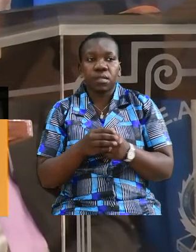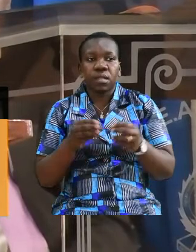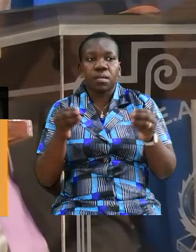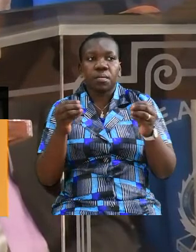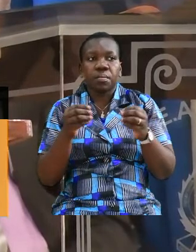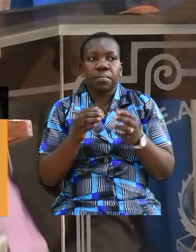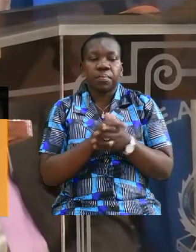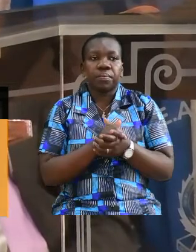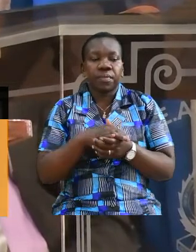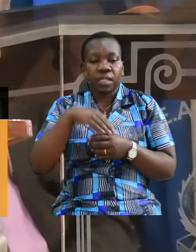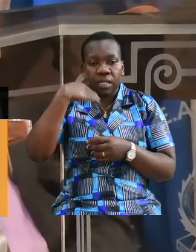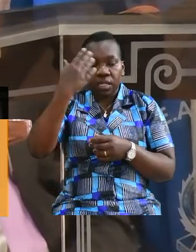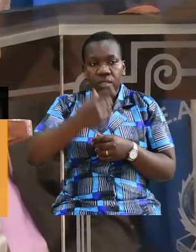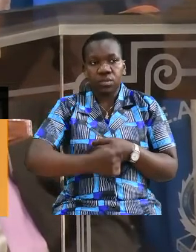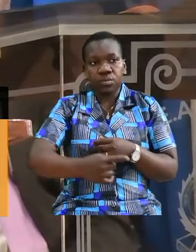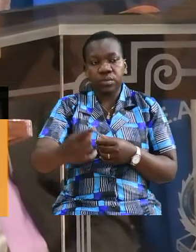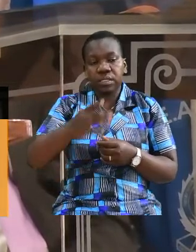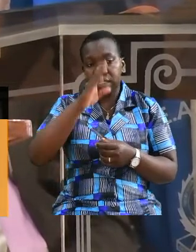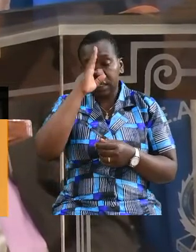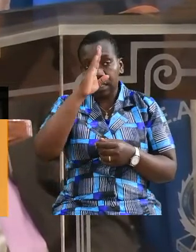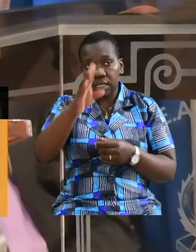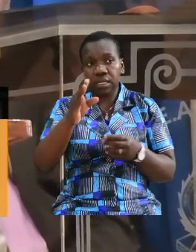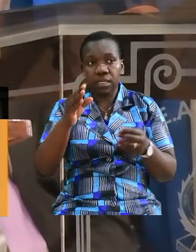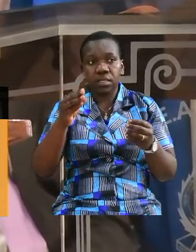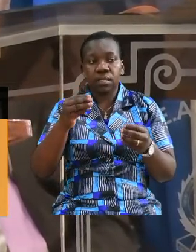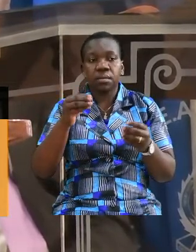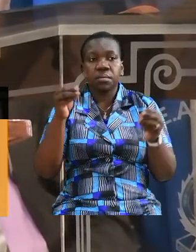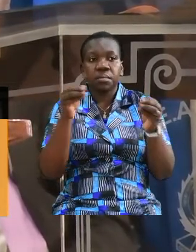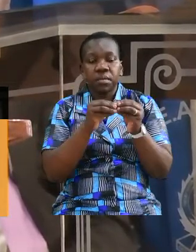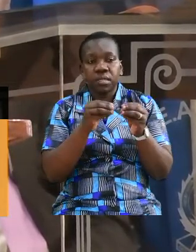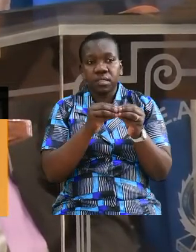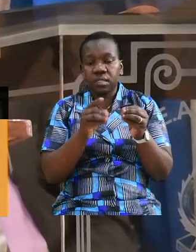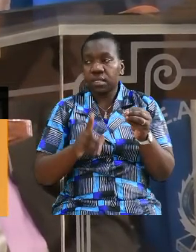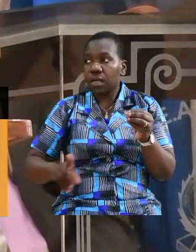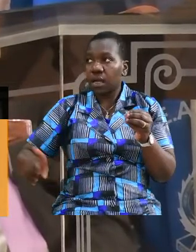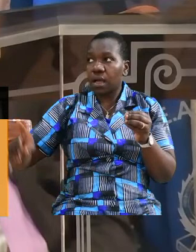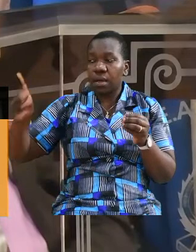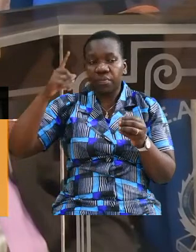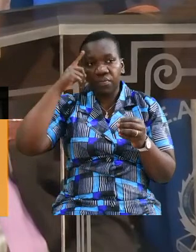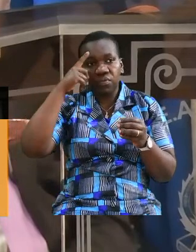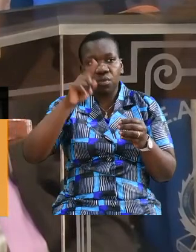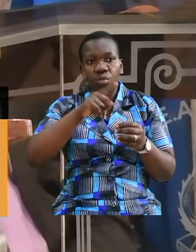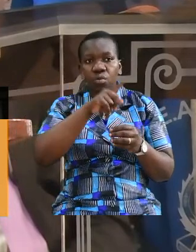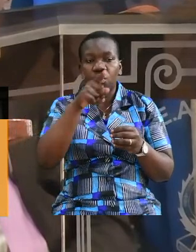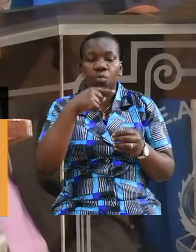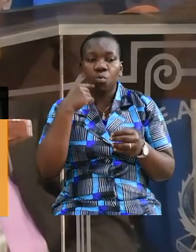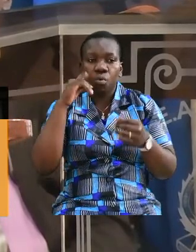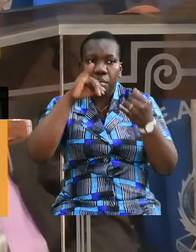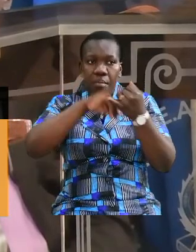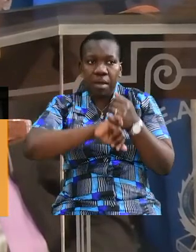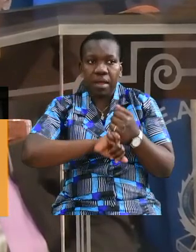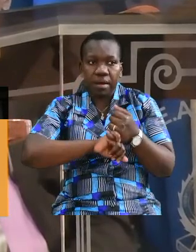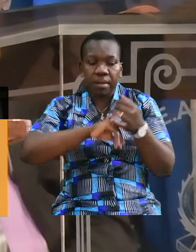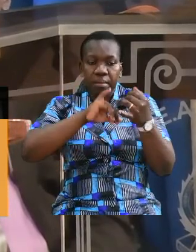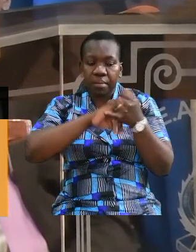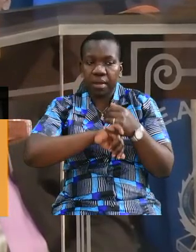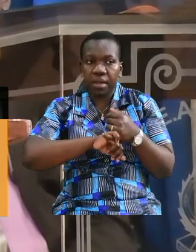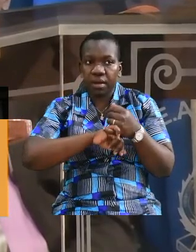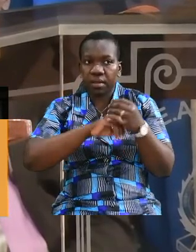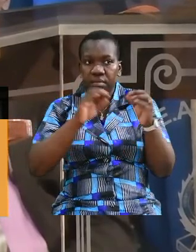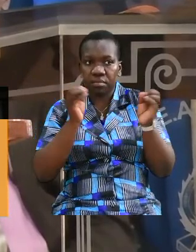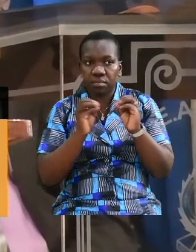Sunday inayokuja. Itafanyika hapa Vestry Brook na itakuwa ni ibada ya